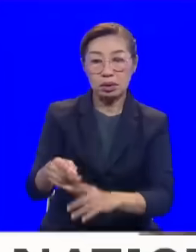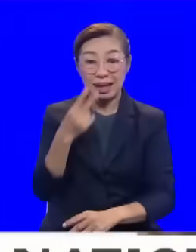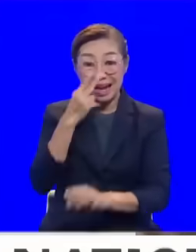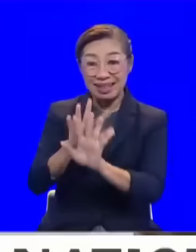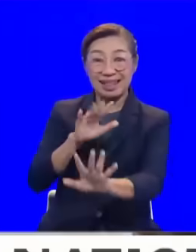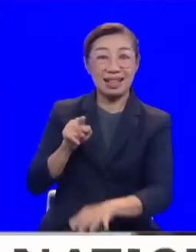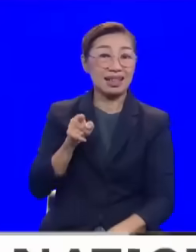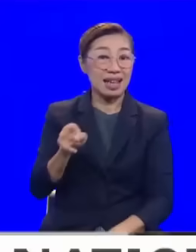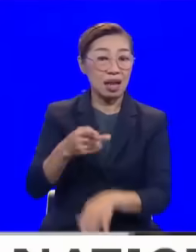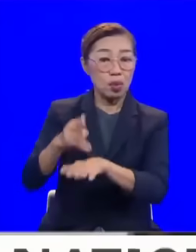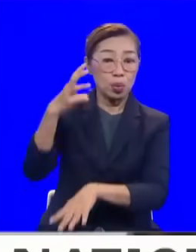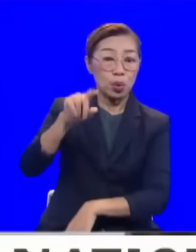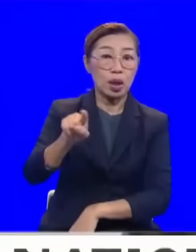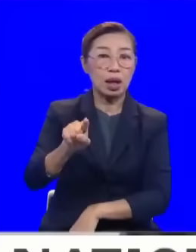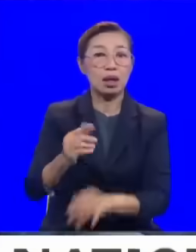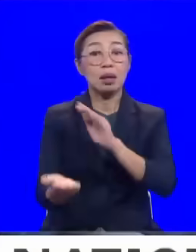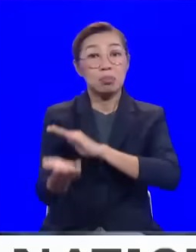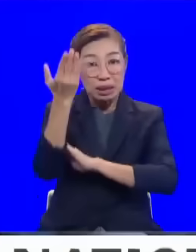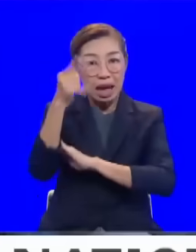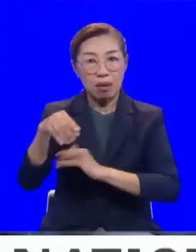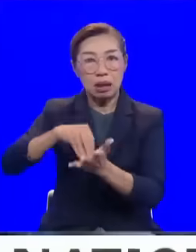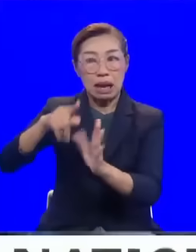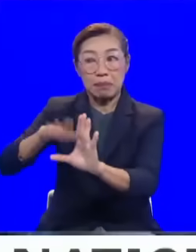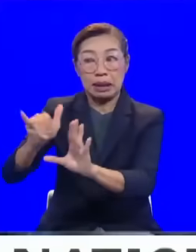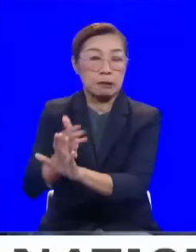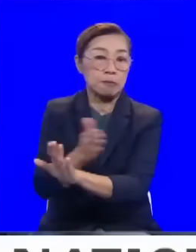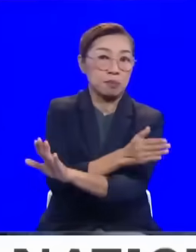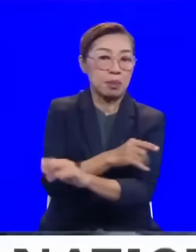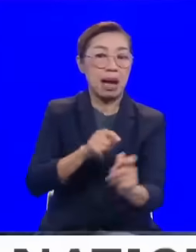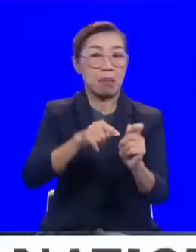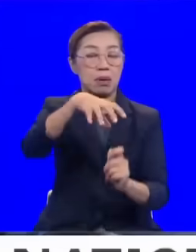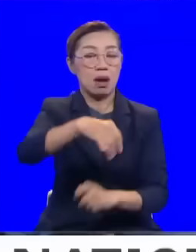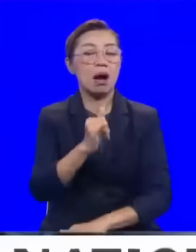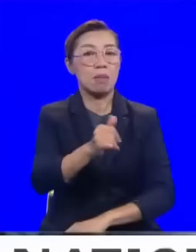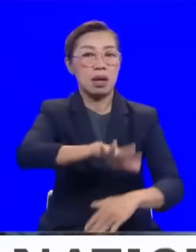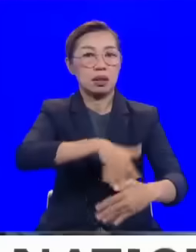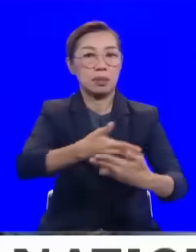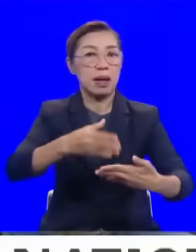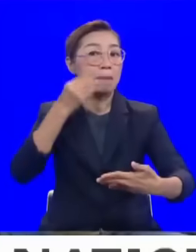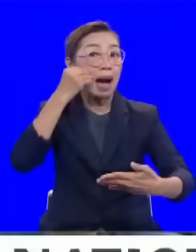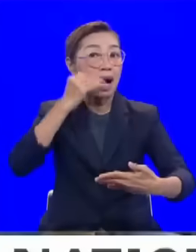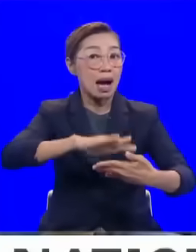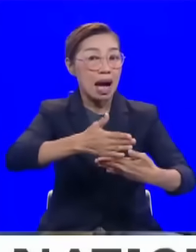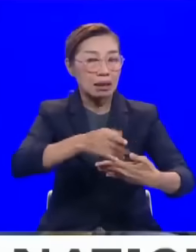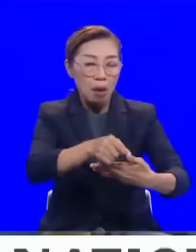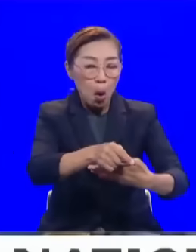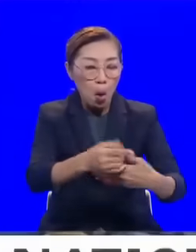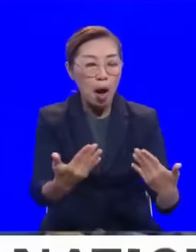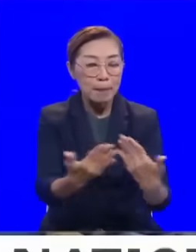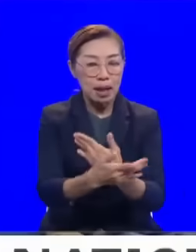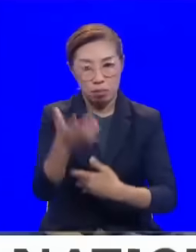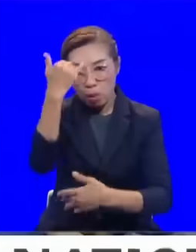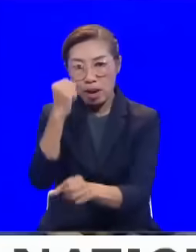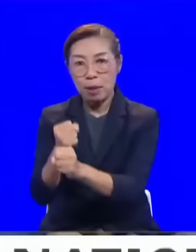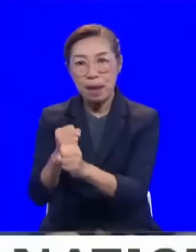เนี่ยย้ายกันเมื่อเช้านี้นะคะก็แต่จริงๆแล้วเนี่ยนี่ก็เป็นอีกหนึ่งช่องทางที่กระทรวงมหาดไทยเขาก็อ